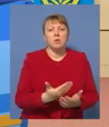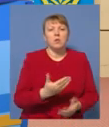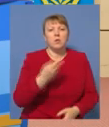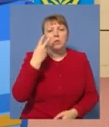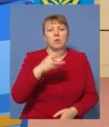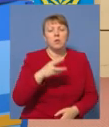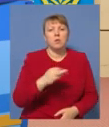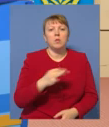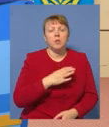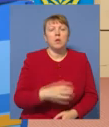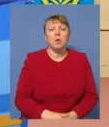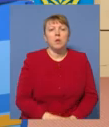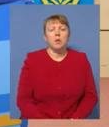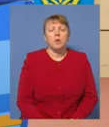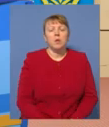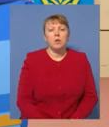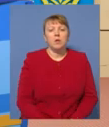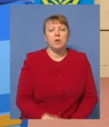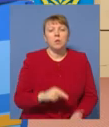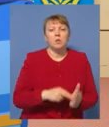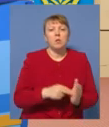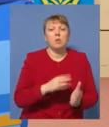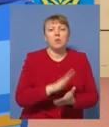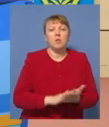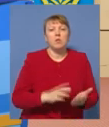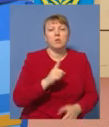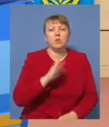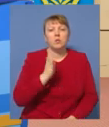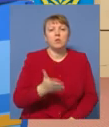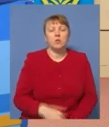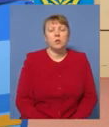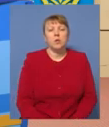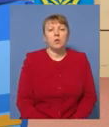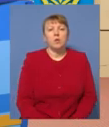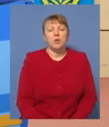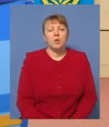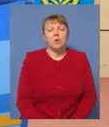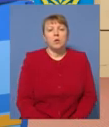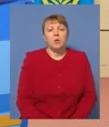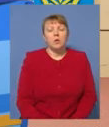трехзвенной модели в уголовном судопроизводстве еще планируются? Ну, как я уже сказал, новшество...